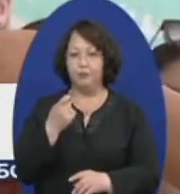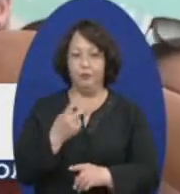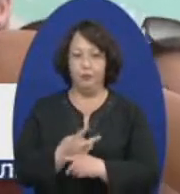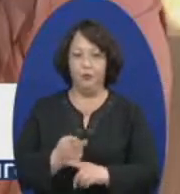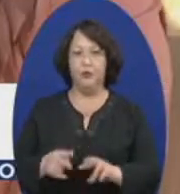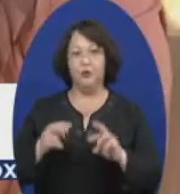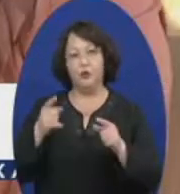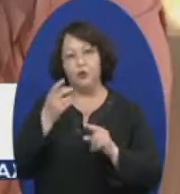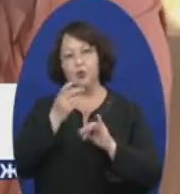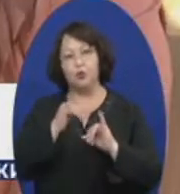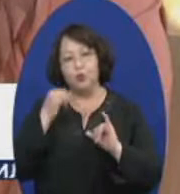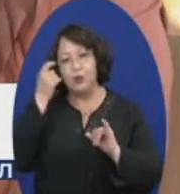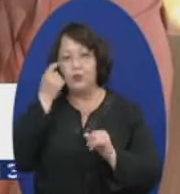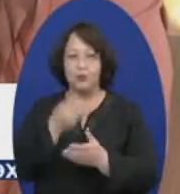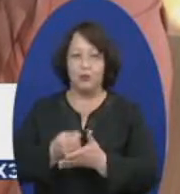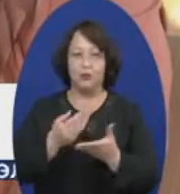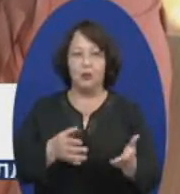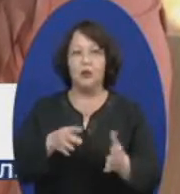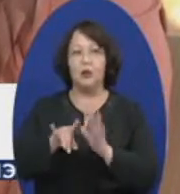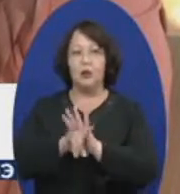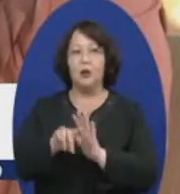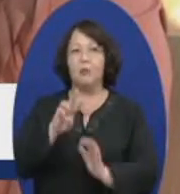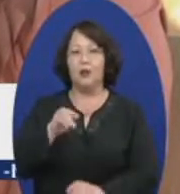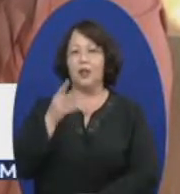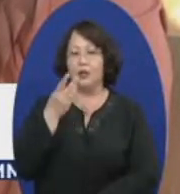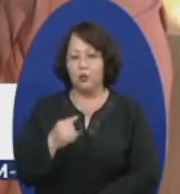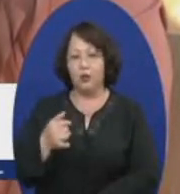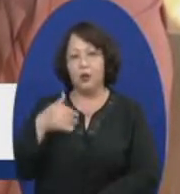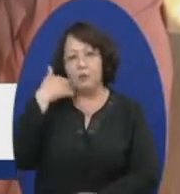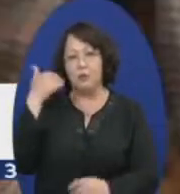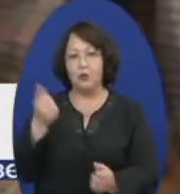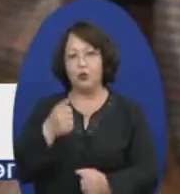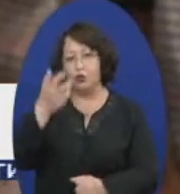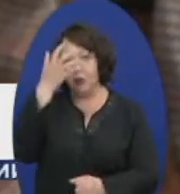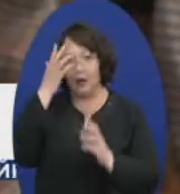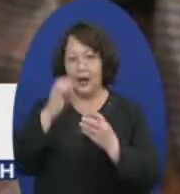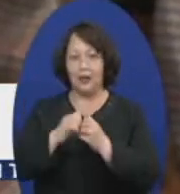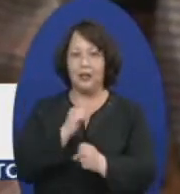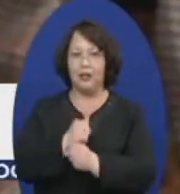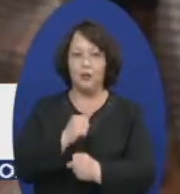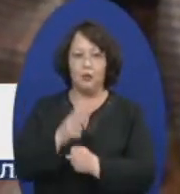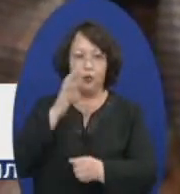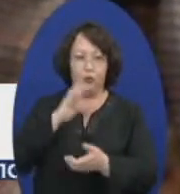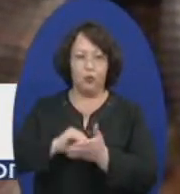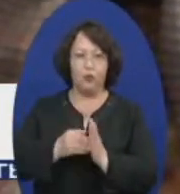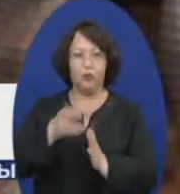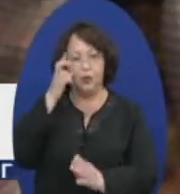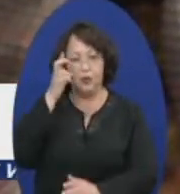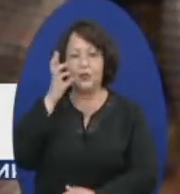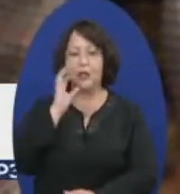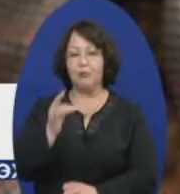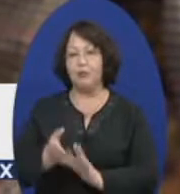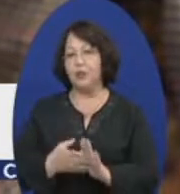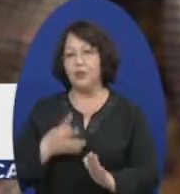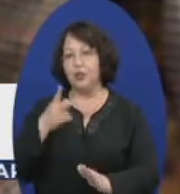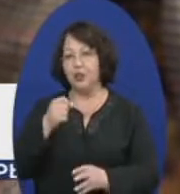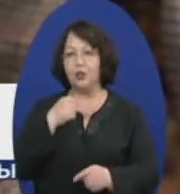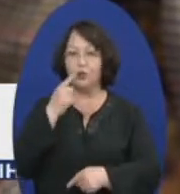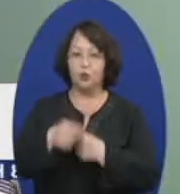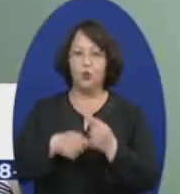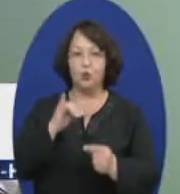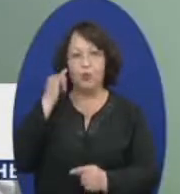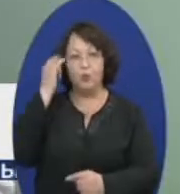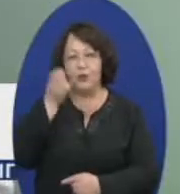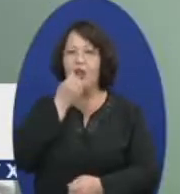санал хэлж зогсохгүй, мал аж ахуйн салбар, малчдын талаар төрөөс баримтлах бодлого, боловсролын салбарын шинжилэлтийн талаар байр сууриа